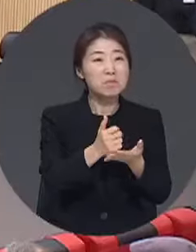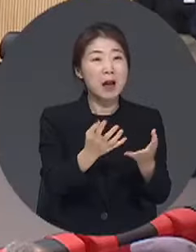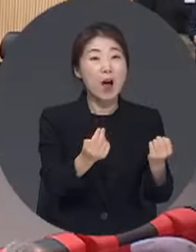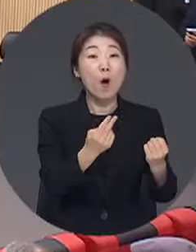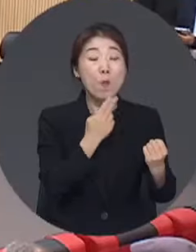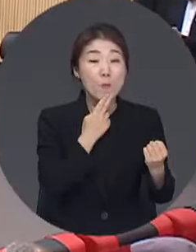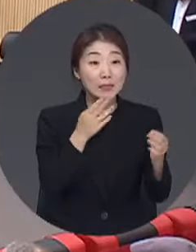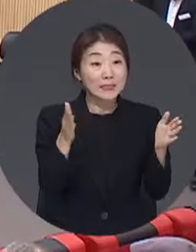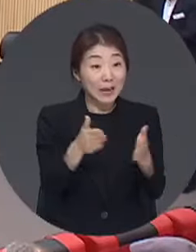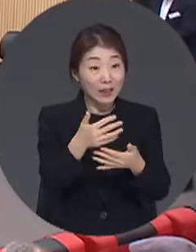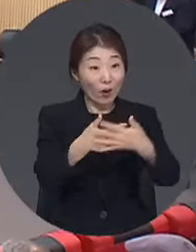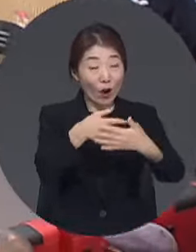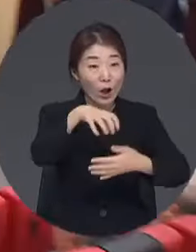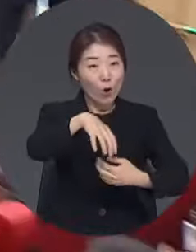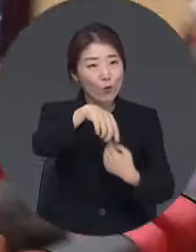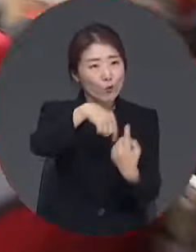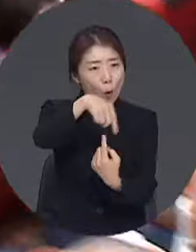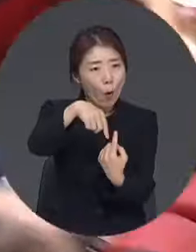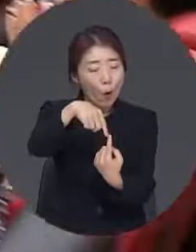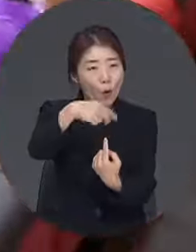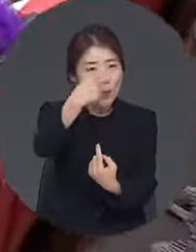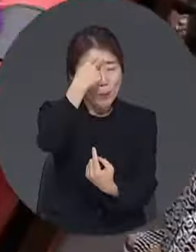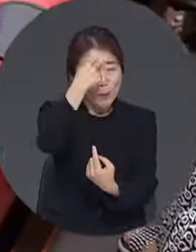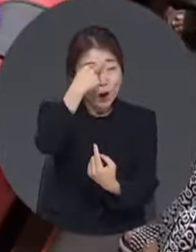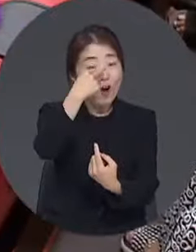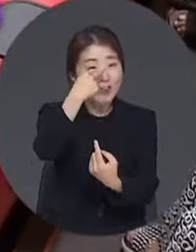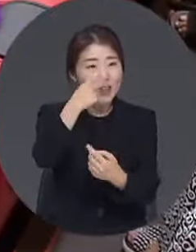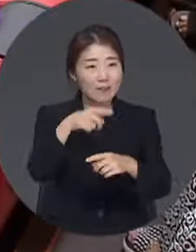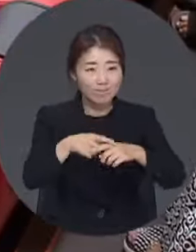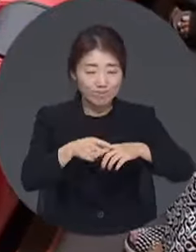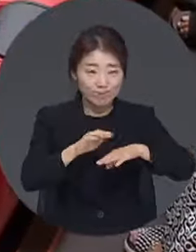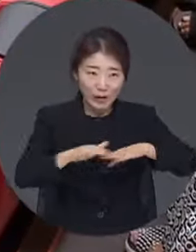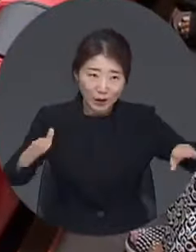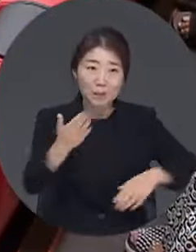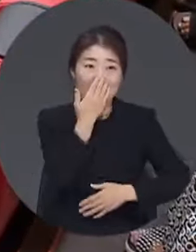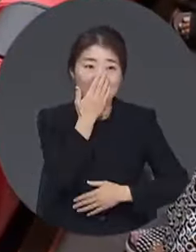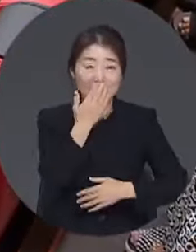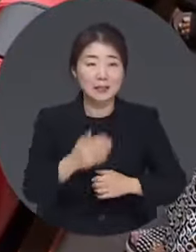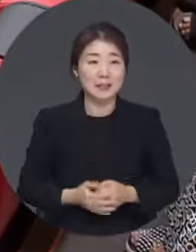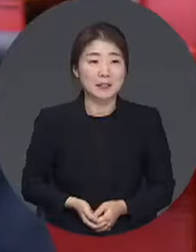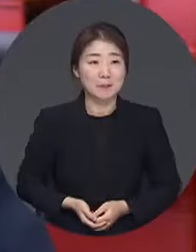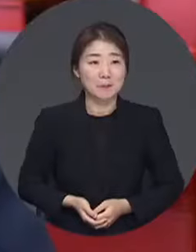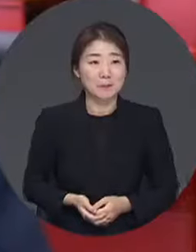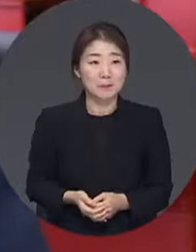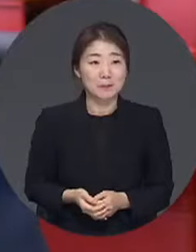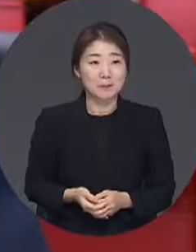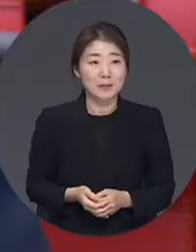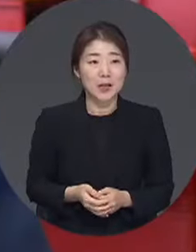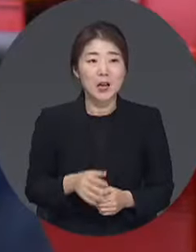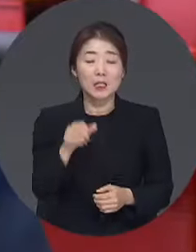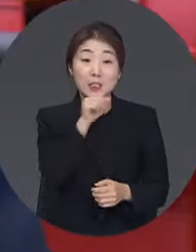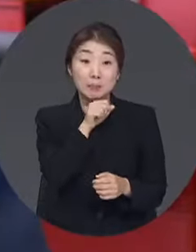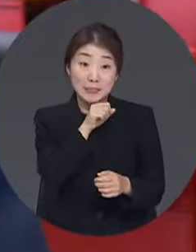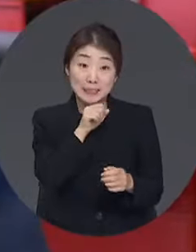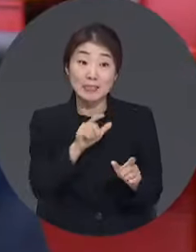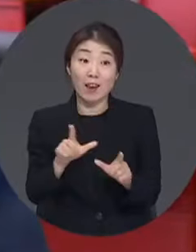작은 영화관들은 영란을 조금이나마 덜 수 있습니다 여가생활을